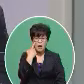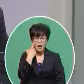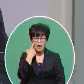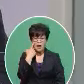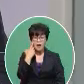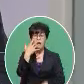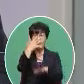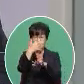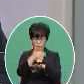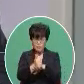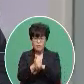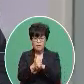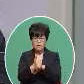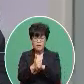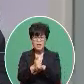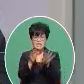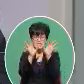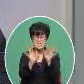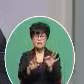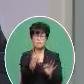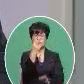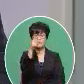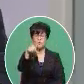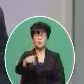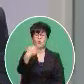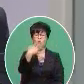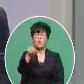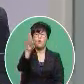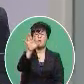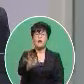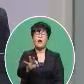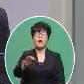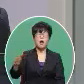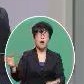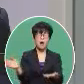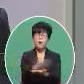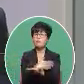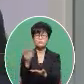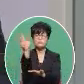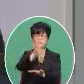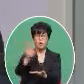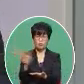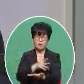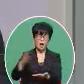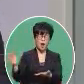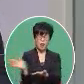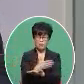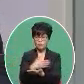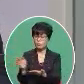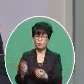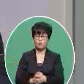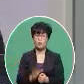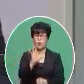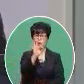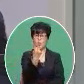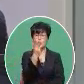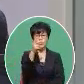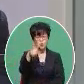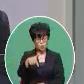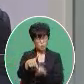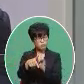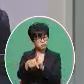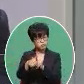확인해봤는데 김용 나이란 불을 전국의 한명도 없습니다 아 아 목사가 들어가는 이름이 없군요 예 잘못